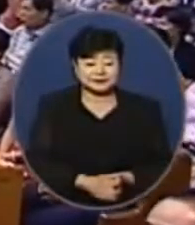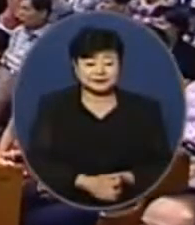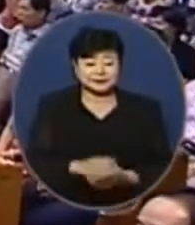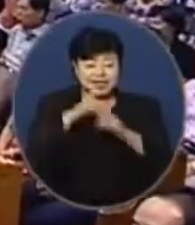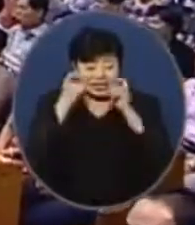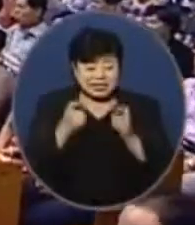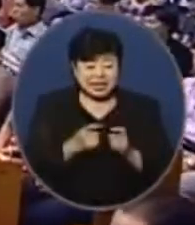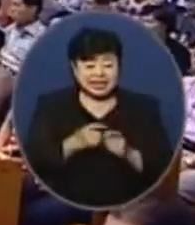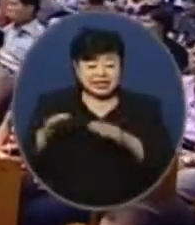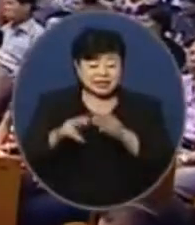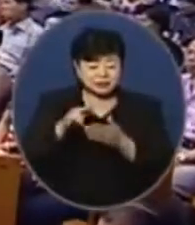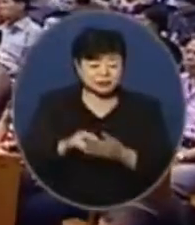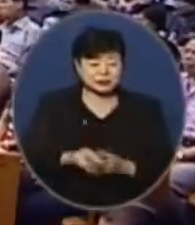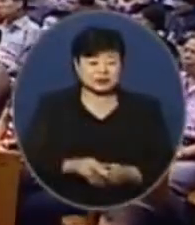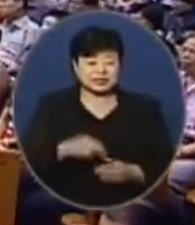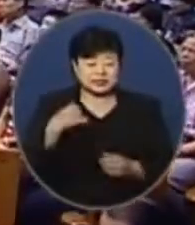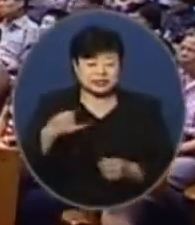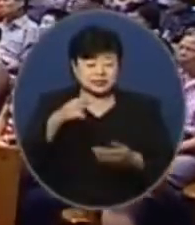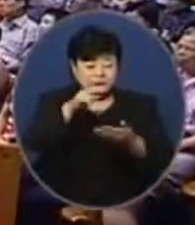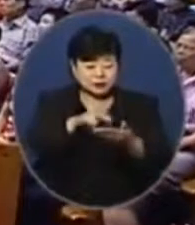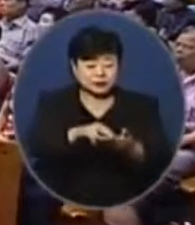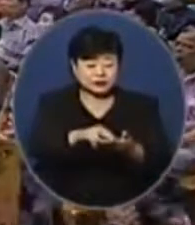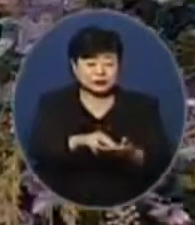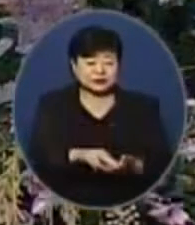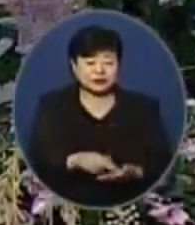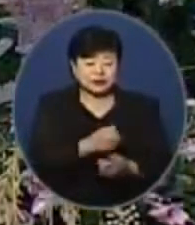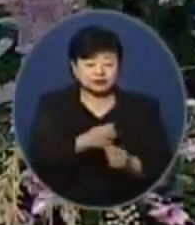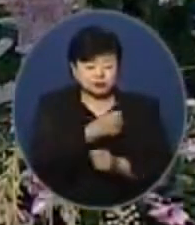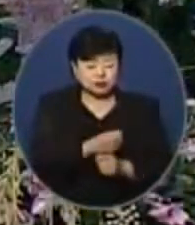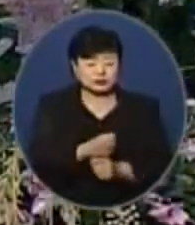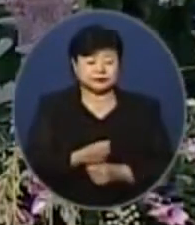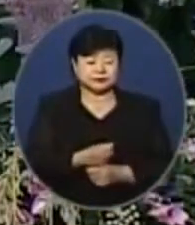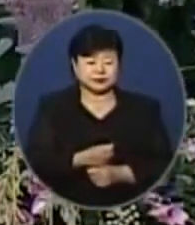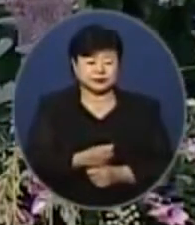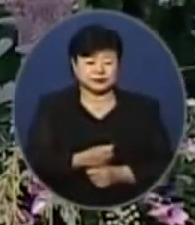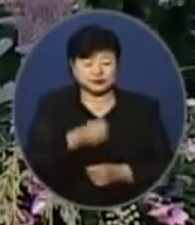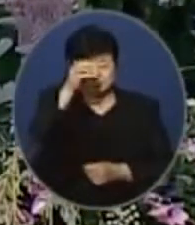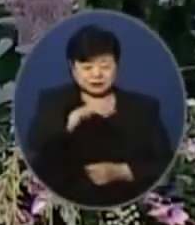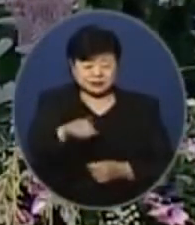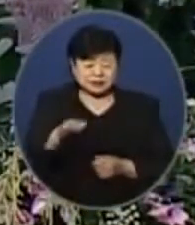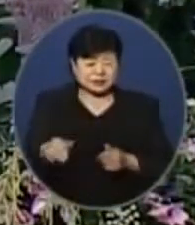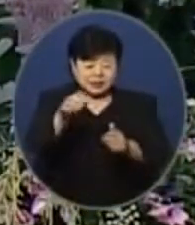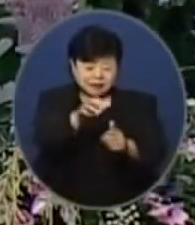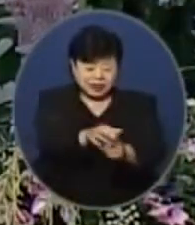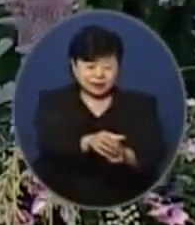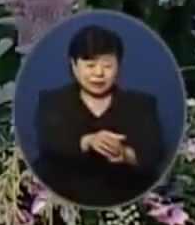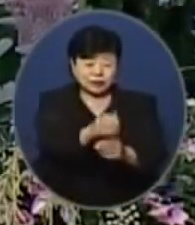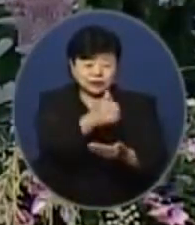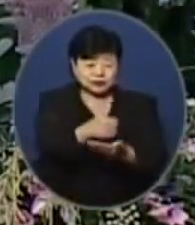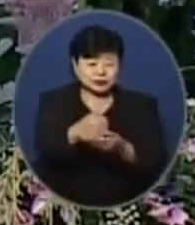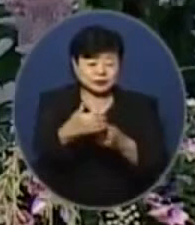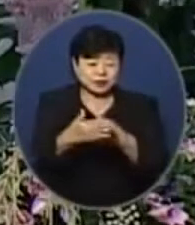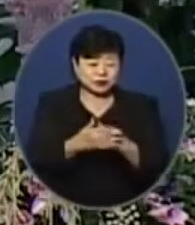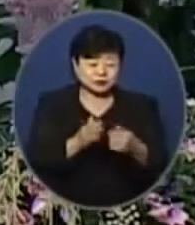우리의 개인의 문제, 가정의 문제, 생활의 문제, 자녀의 문제, 모든 무거운 짐을 십자가에 다 내려놓고 주의